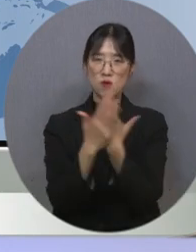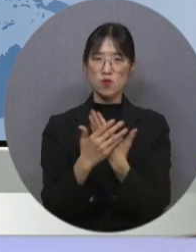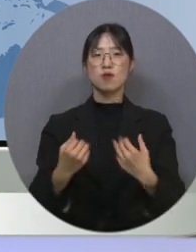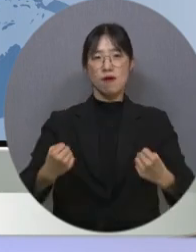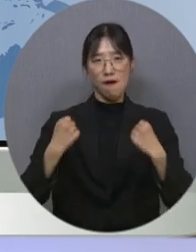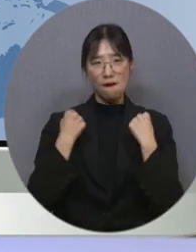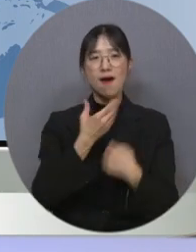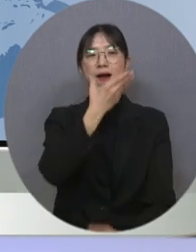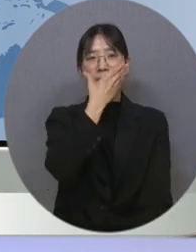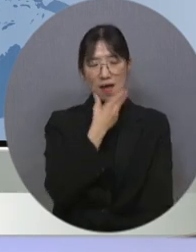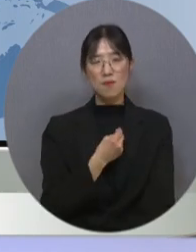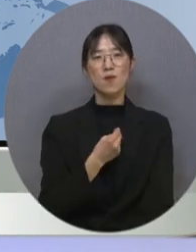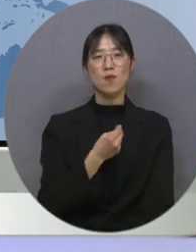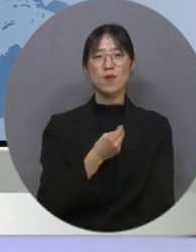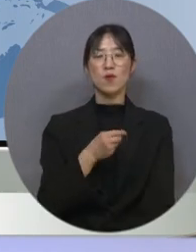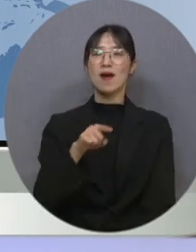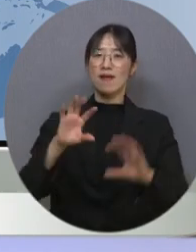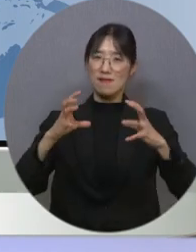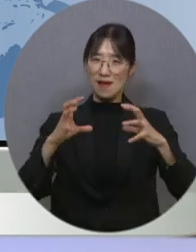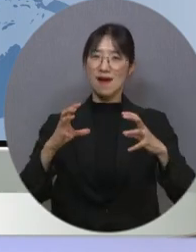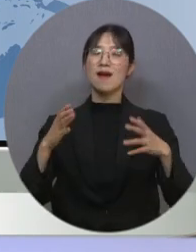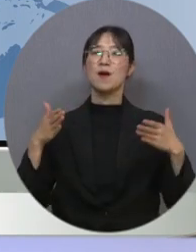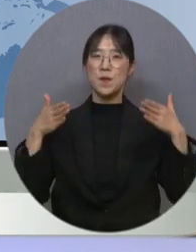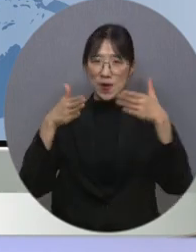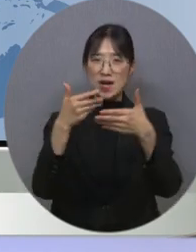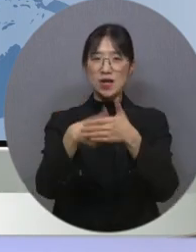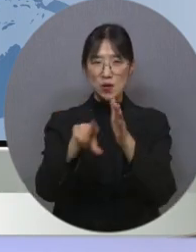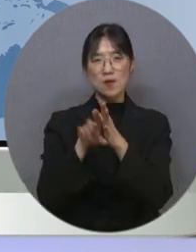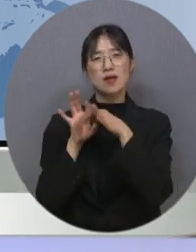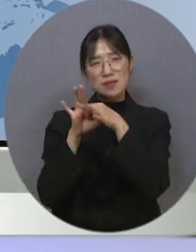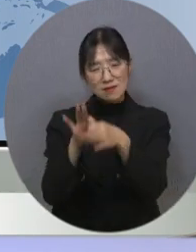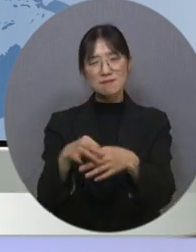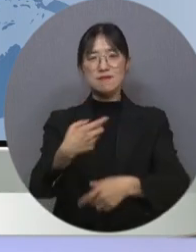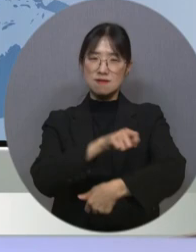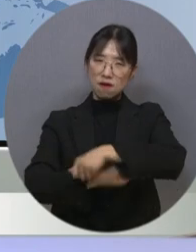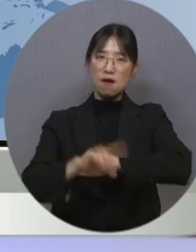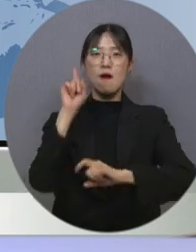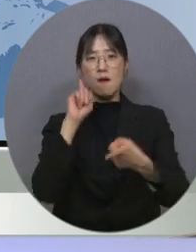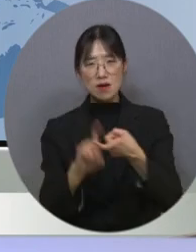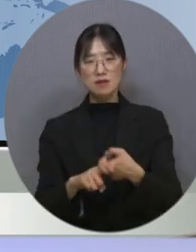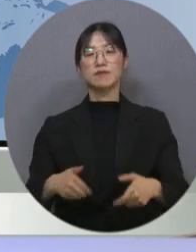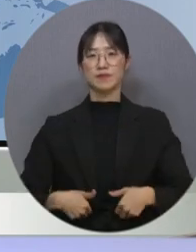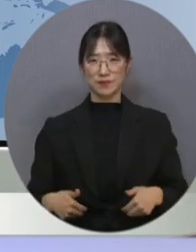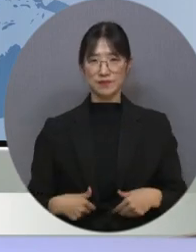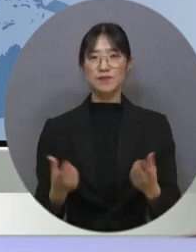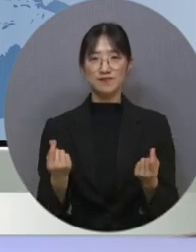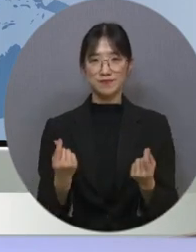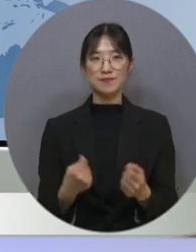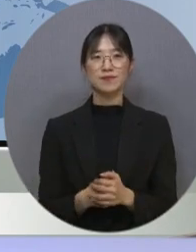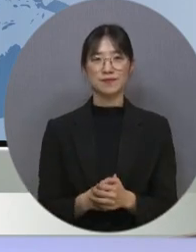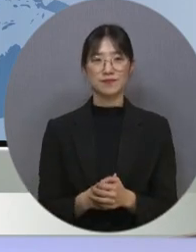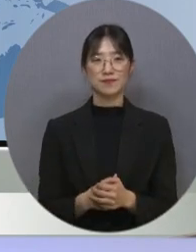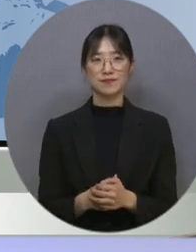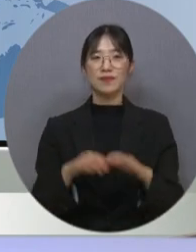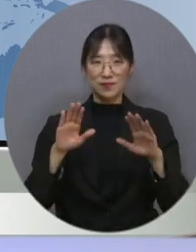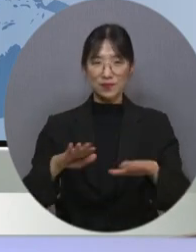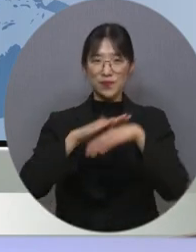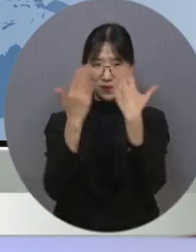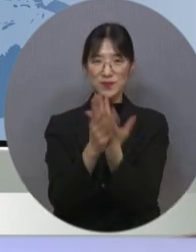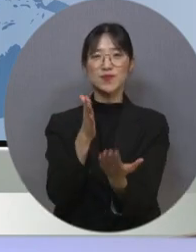건강하고 행복한 복지국가로 나아가기 위해 지속적이고 적극적인 관심이 필요하겠습니다 이사